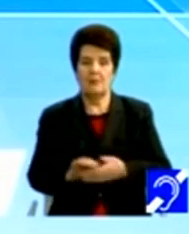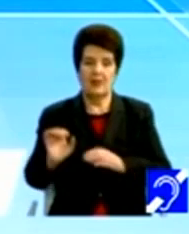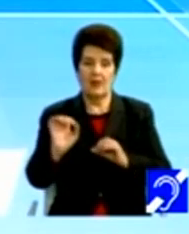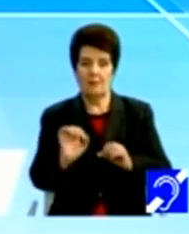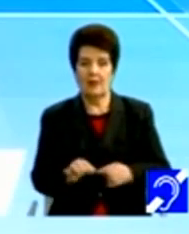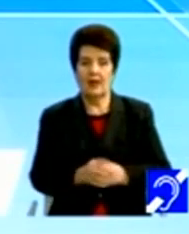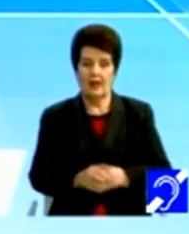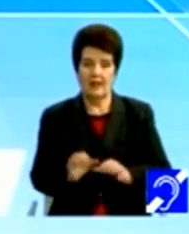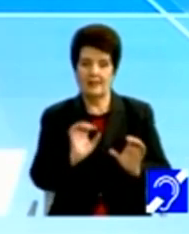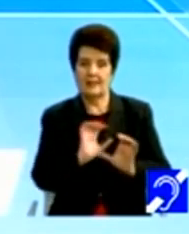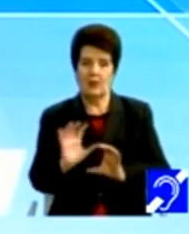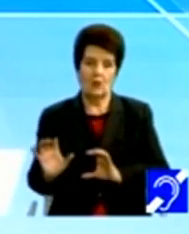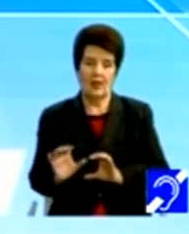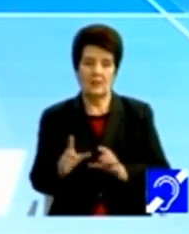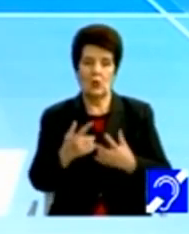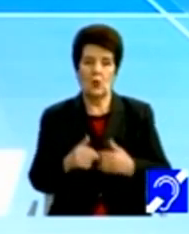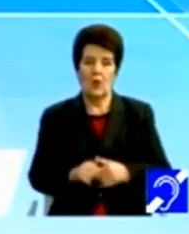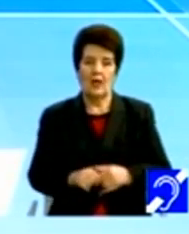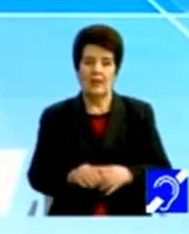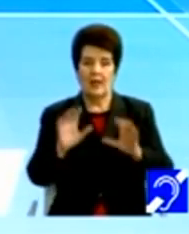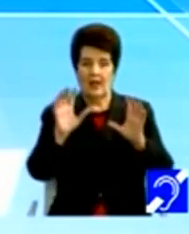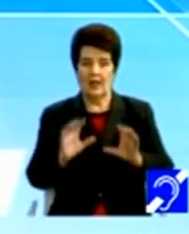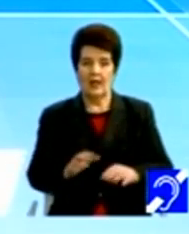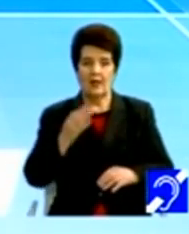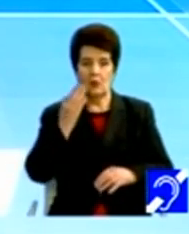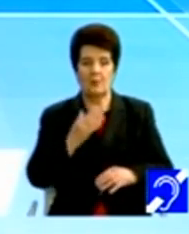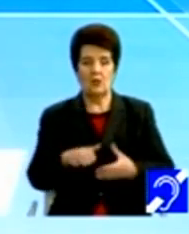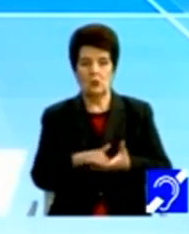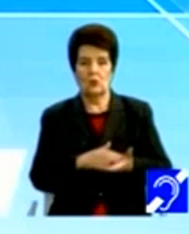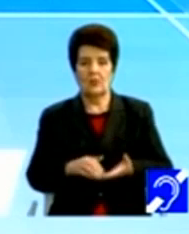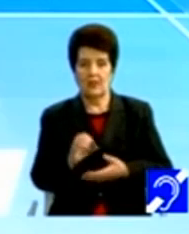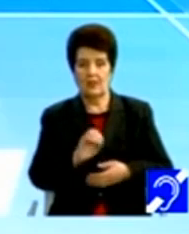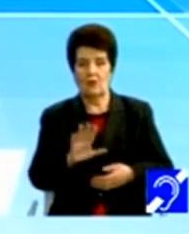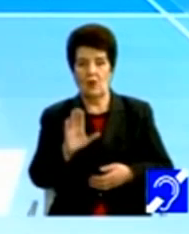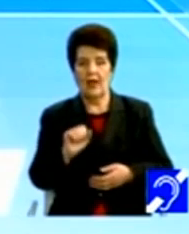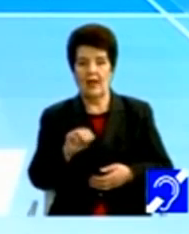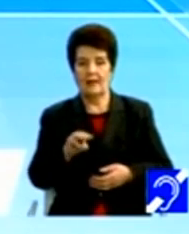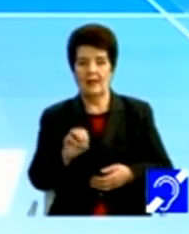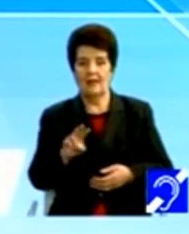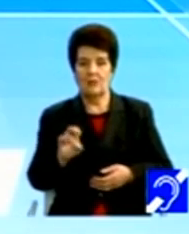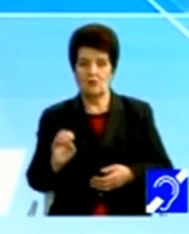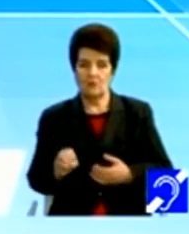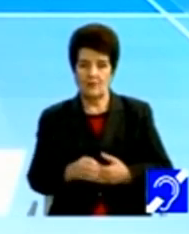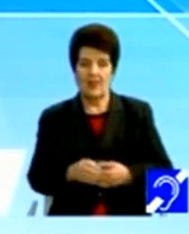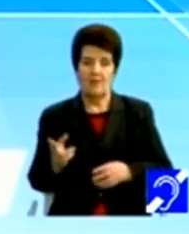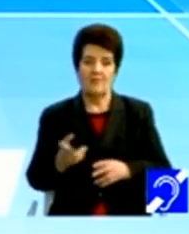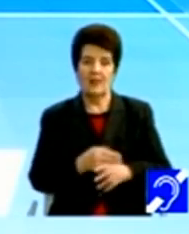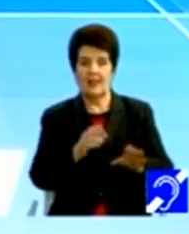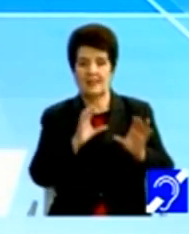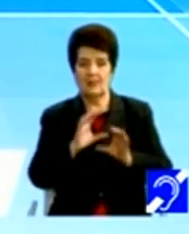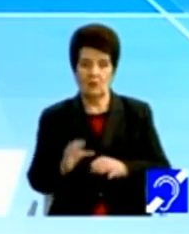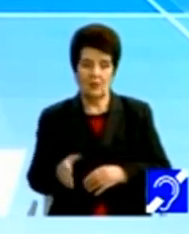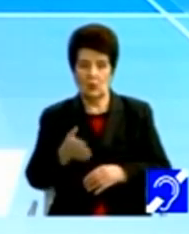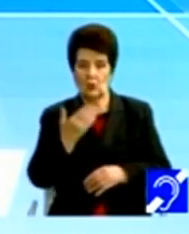apărare, securitate și ordine legală cu cel din România și structurile euroatlantice. Pentru că fără securitate nu